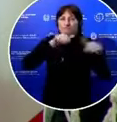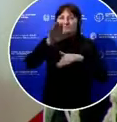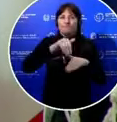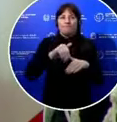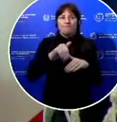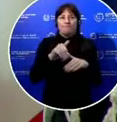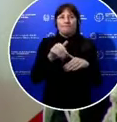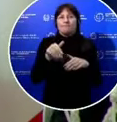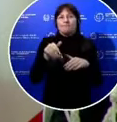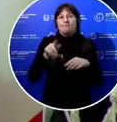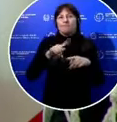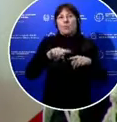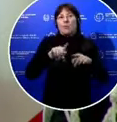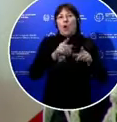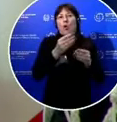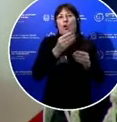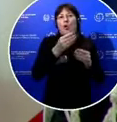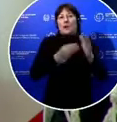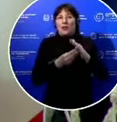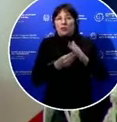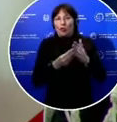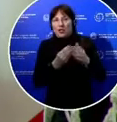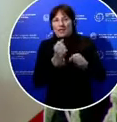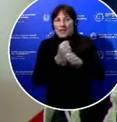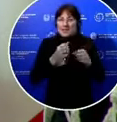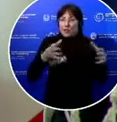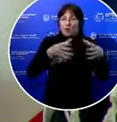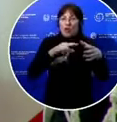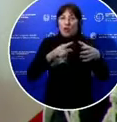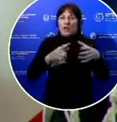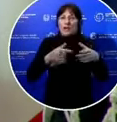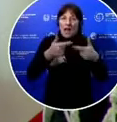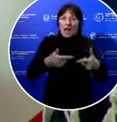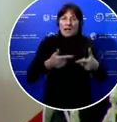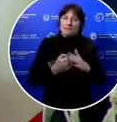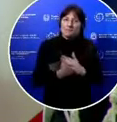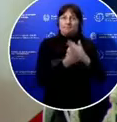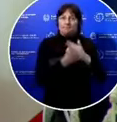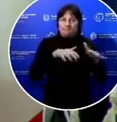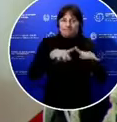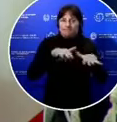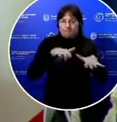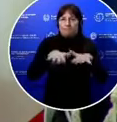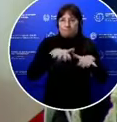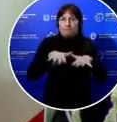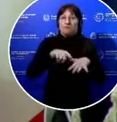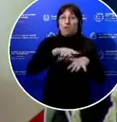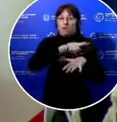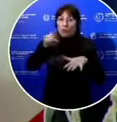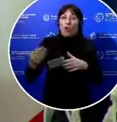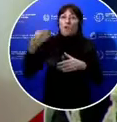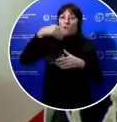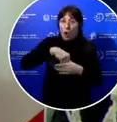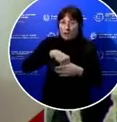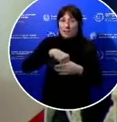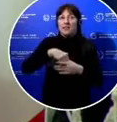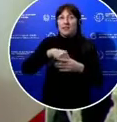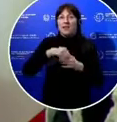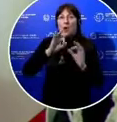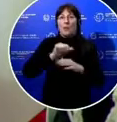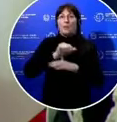operatori del settore, attori principali del sistema delle dipendenze italiano, che siete coinvolti attivamente e in prima